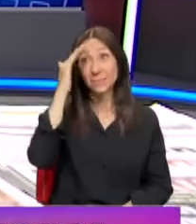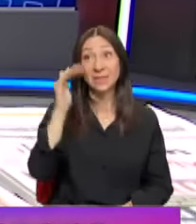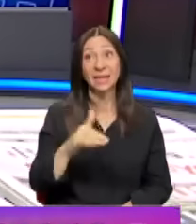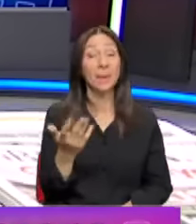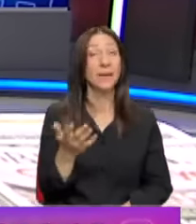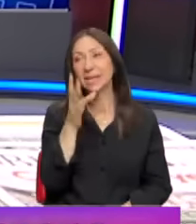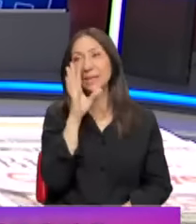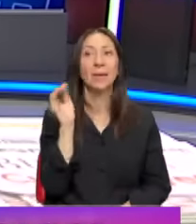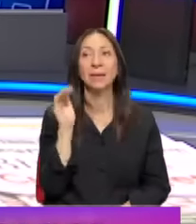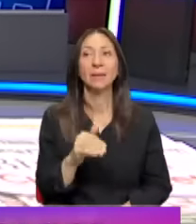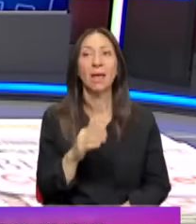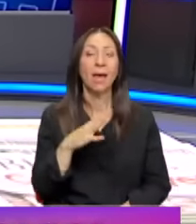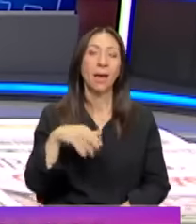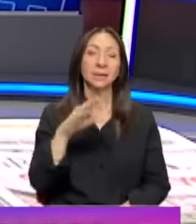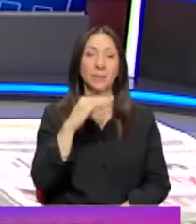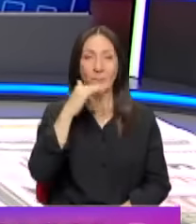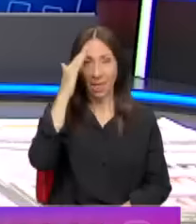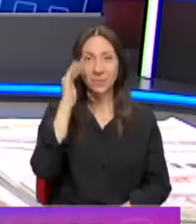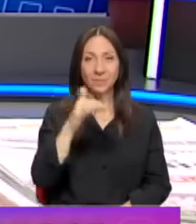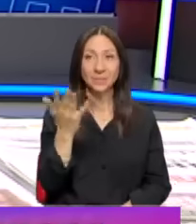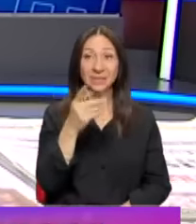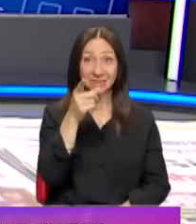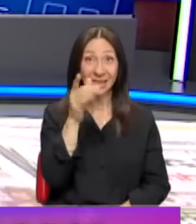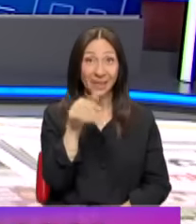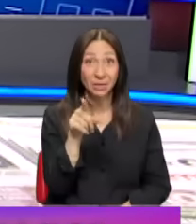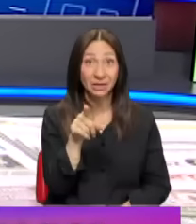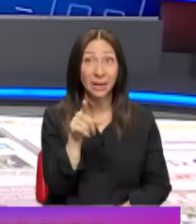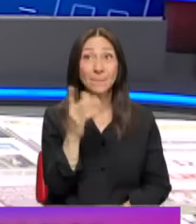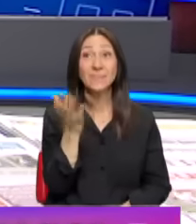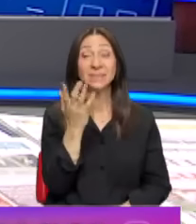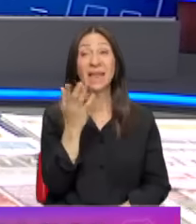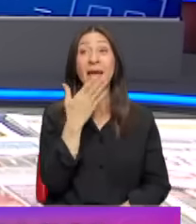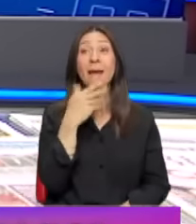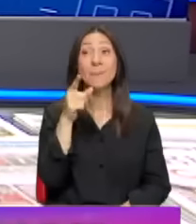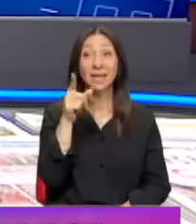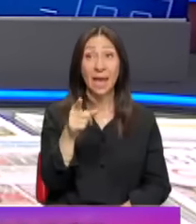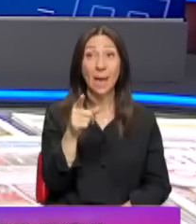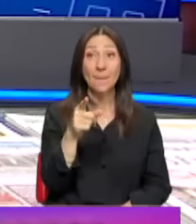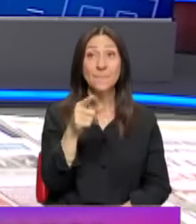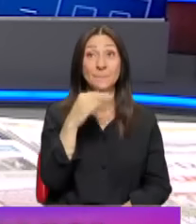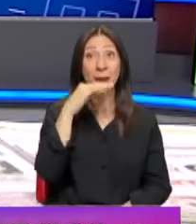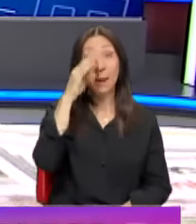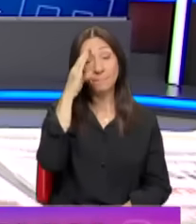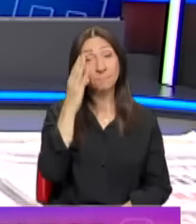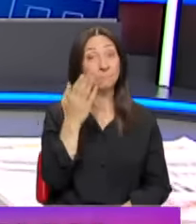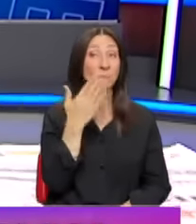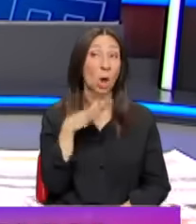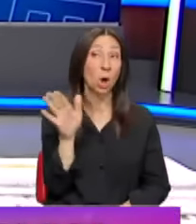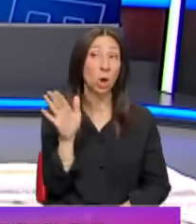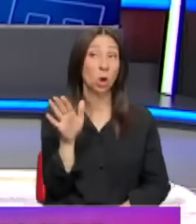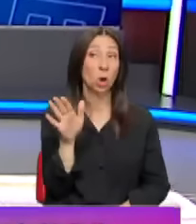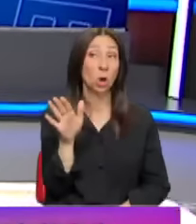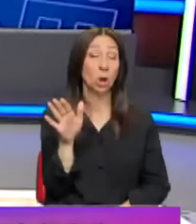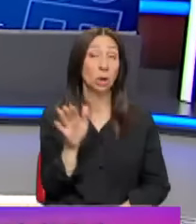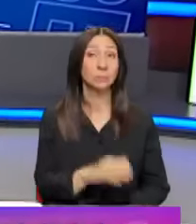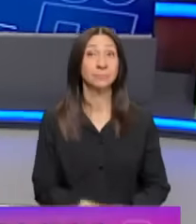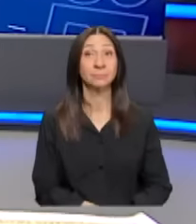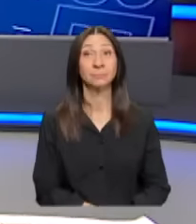ama kime geldi? Herkese geldi mi? Mesela size geldi mi? Mesela emeklilere bayram geldi mi?